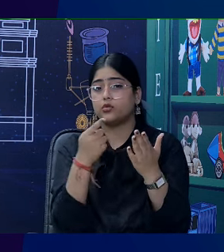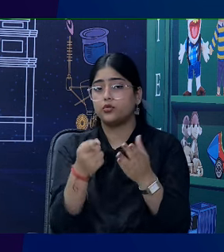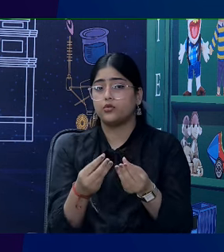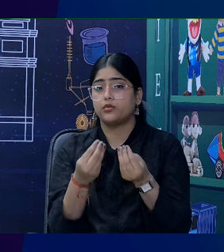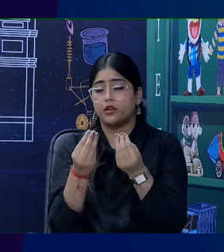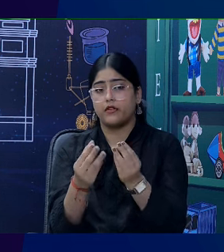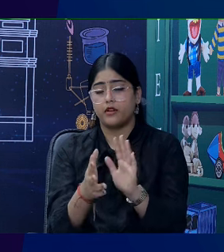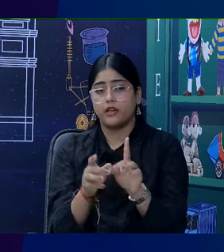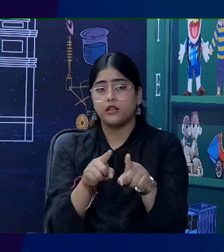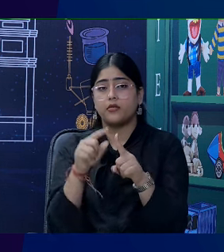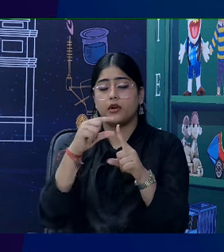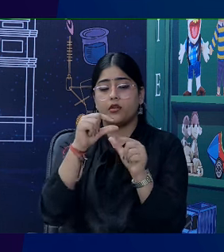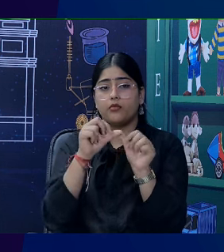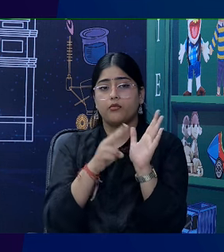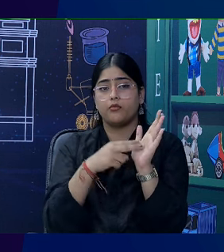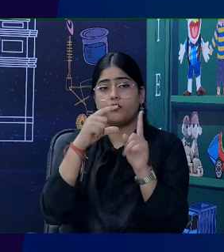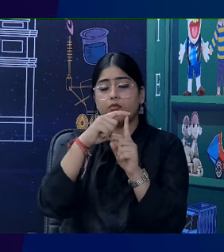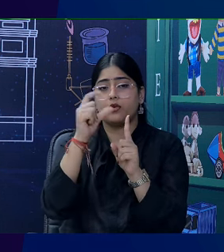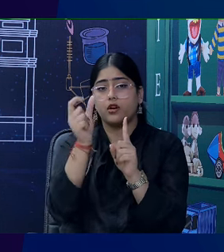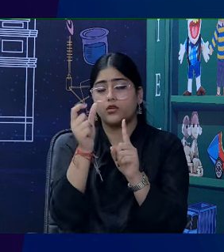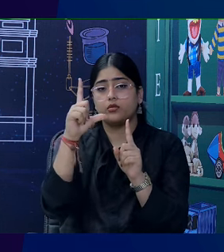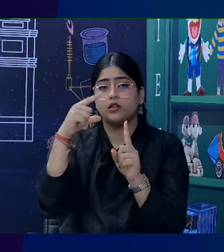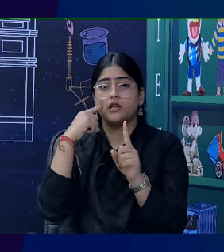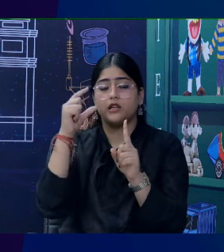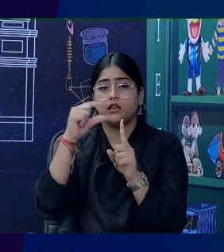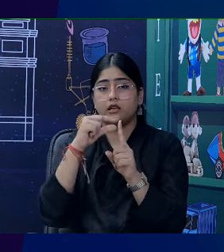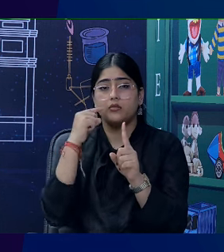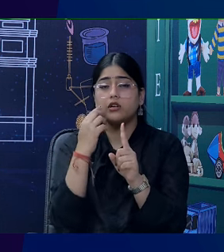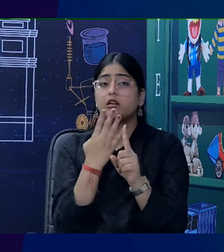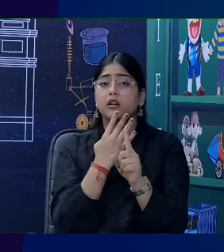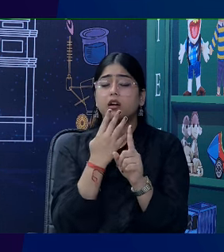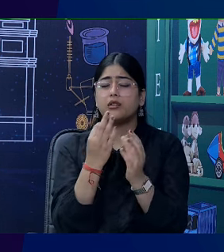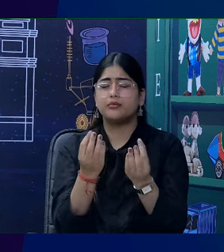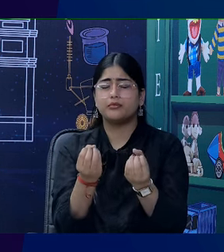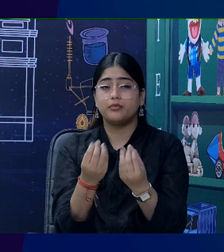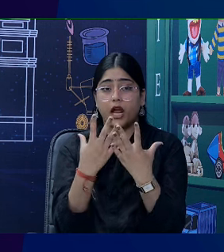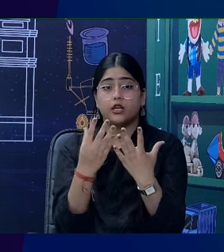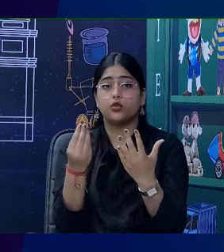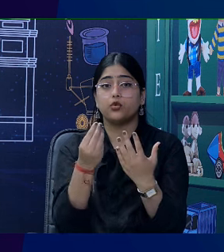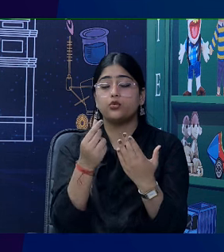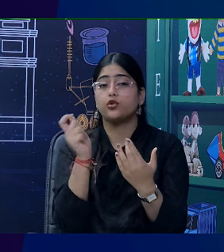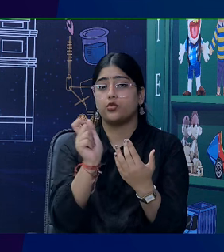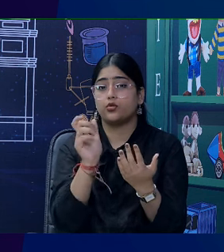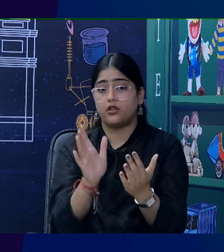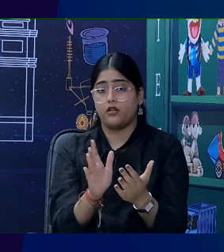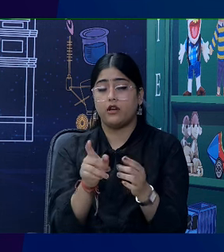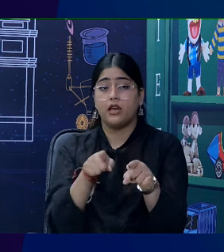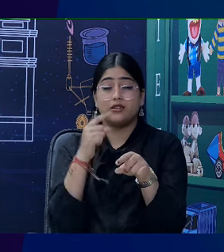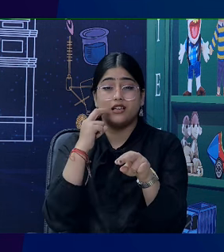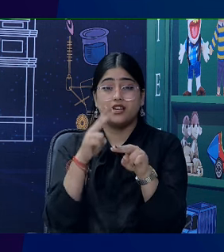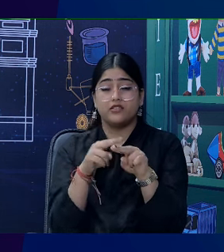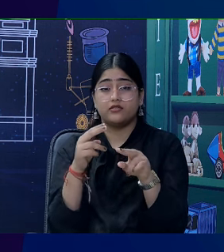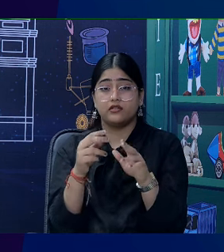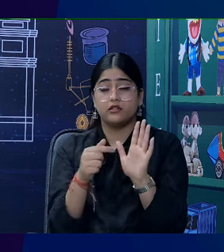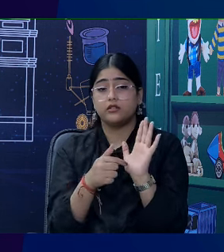यह पांडुलिपि जो है बहुत ही ब्राइट कलर्स में बनाई जाती थी ठीक है अब इनका जब वो हो गया डिक्लाइन हो गया